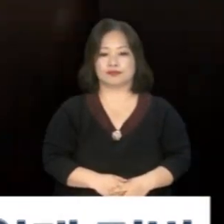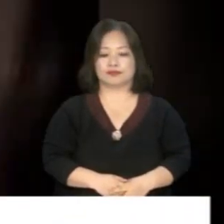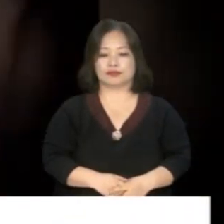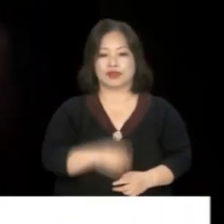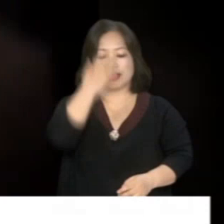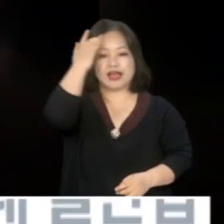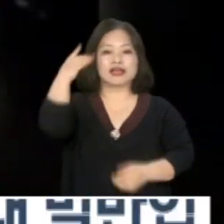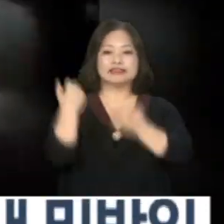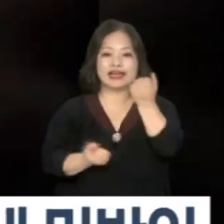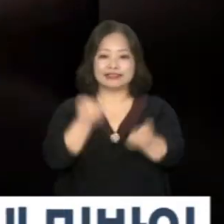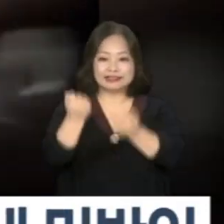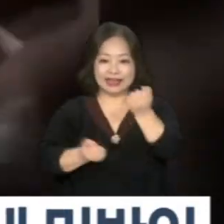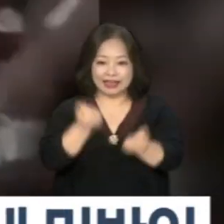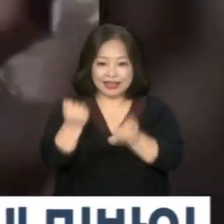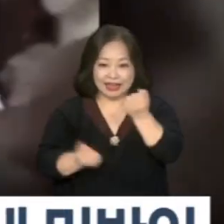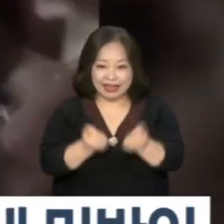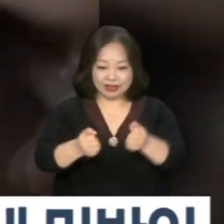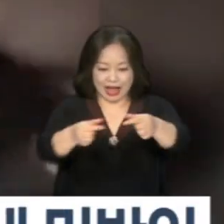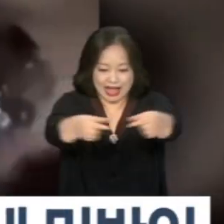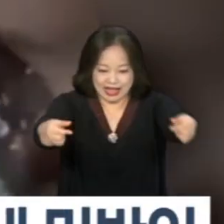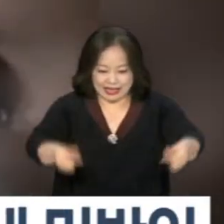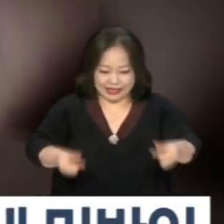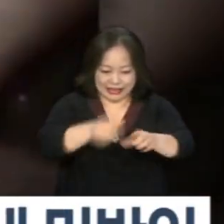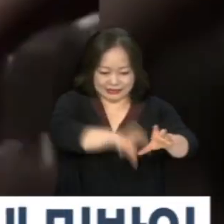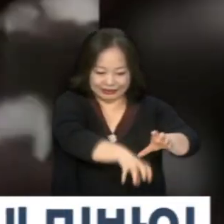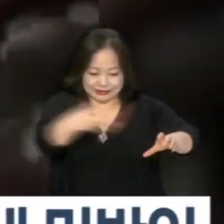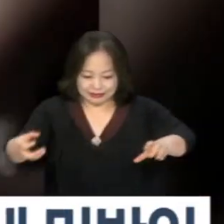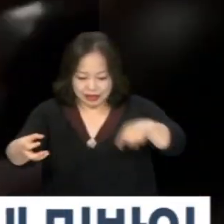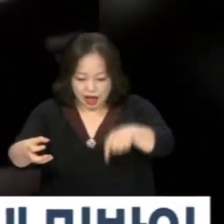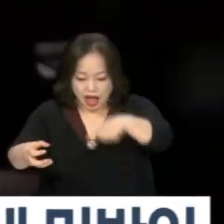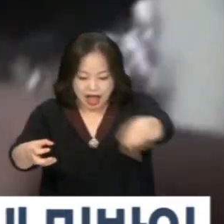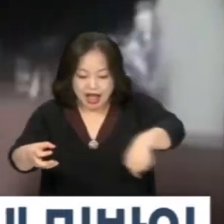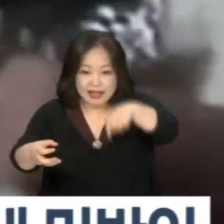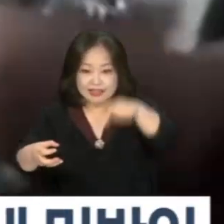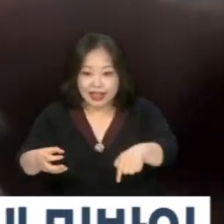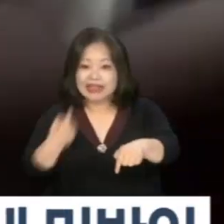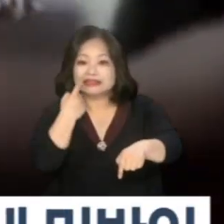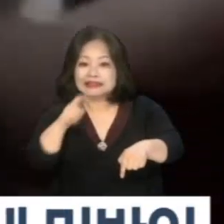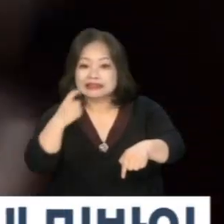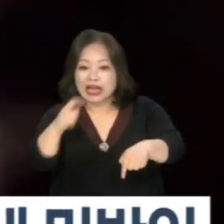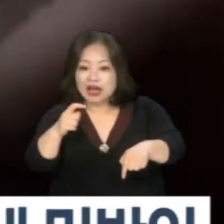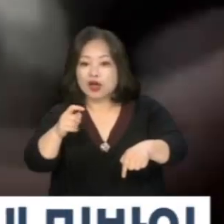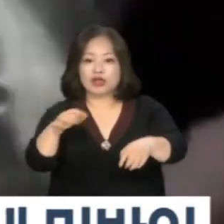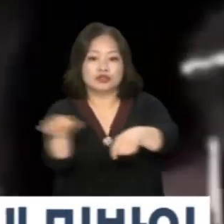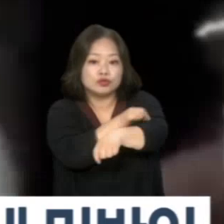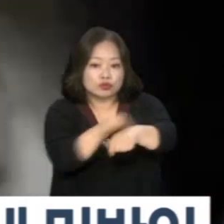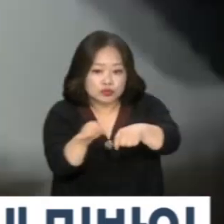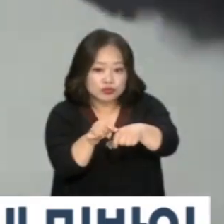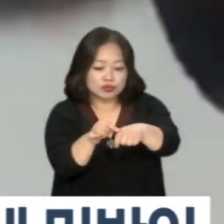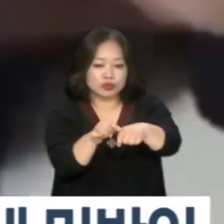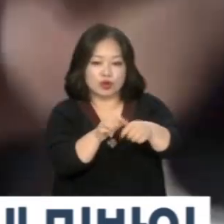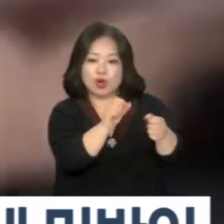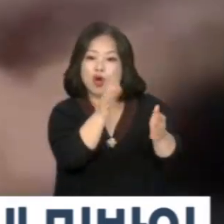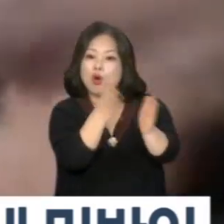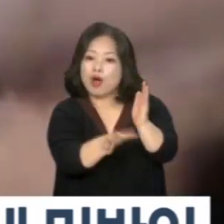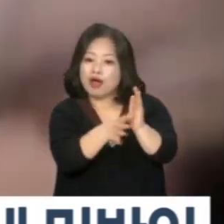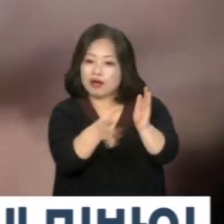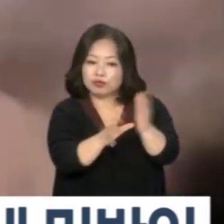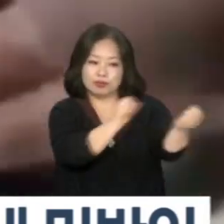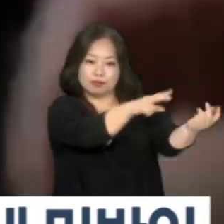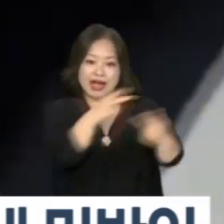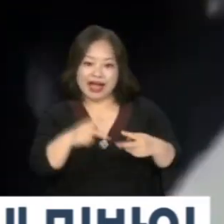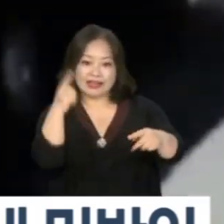자전거 안장을 뜯자 은박지에 쌓인 무언가가 나옵니다 항공 특송화물을 통해 국내로 반입되다